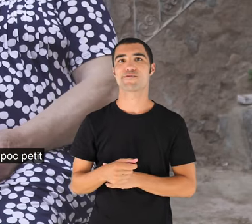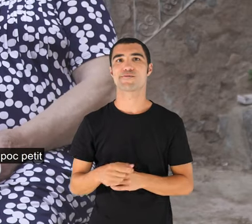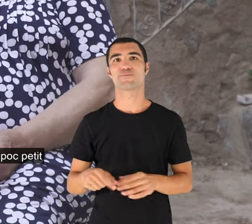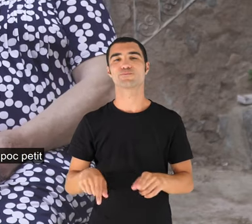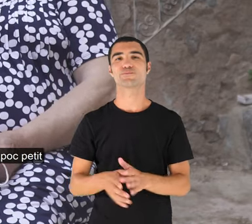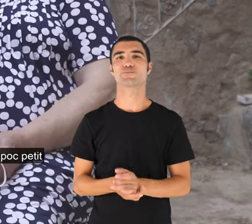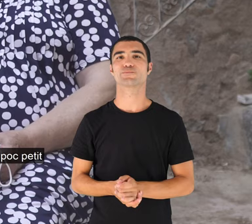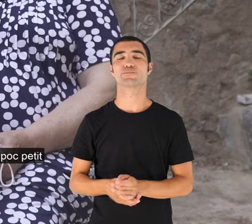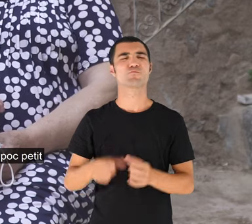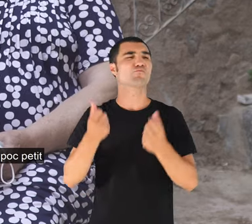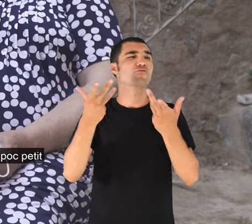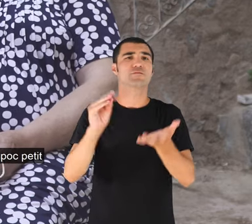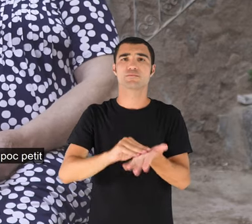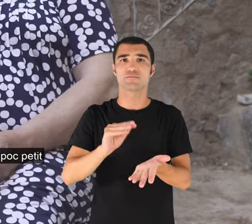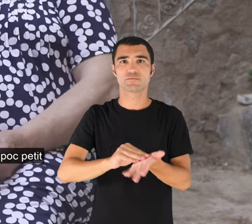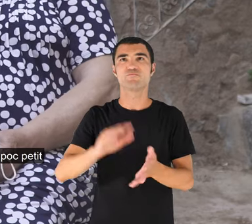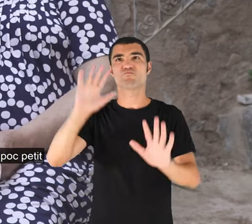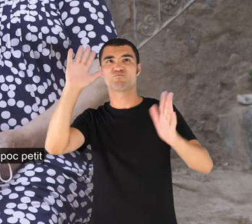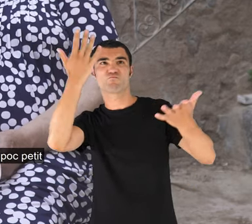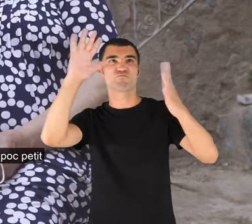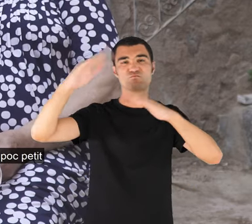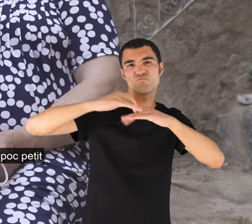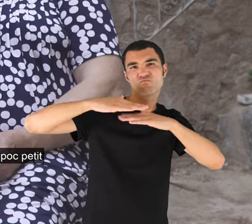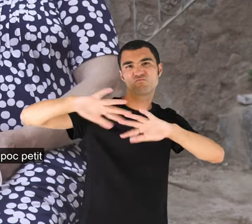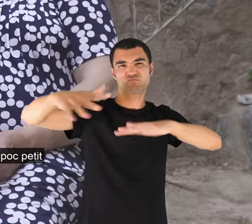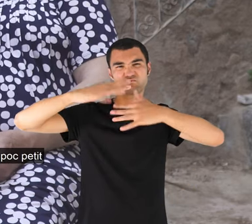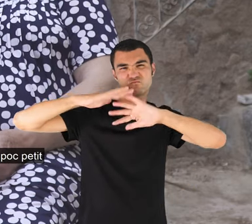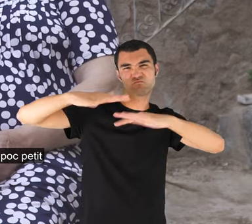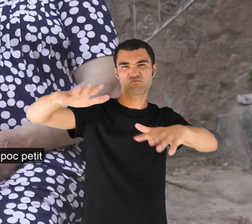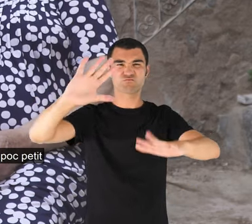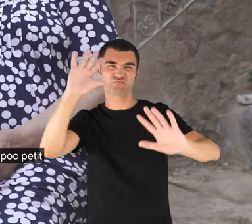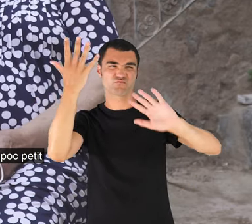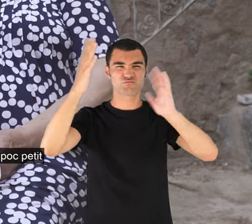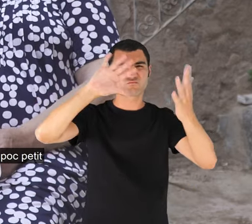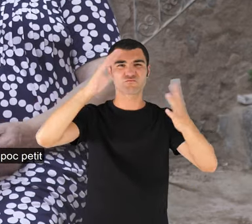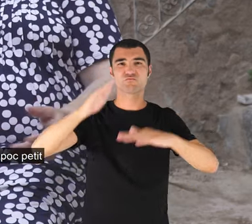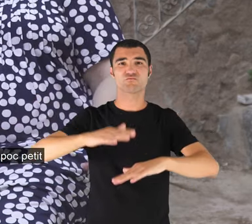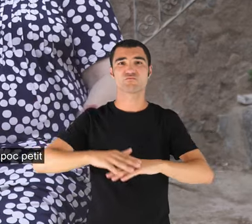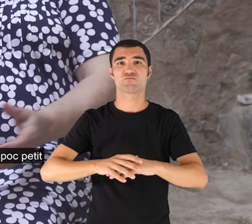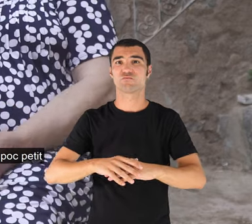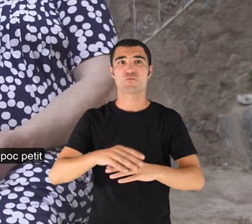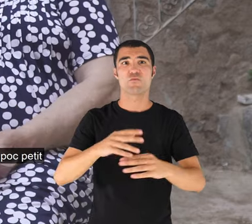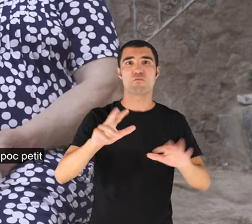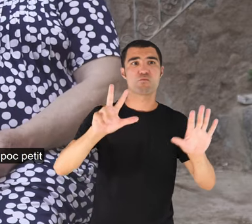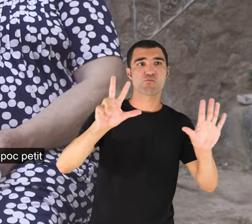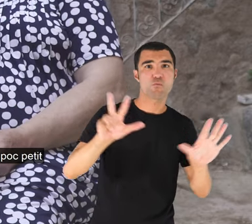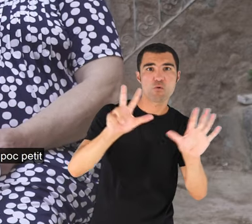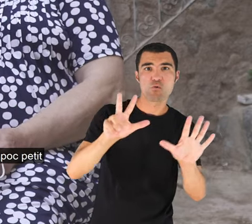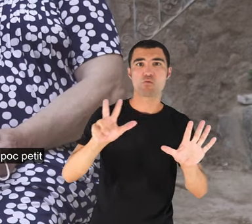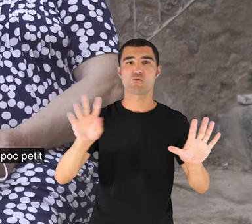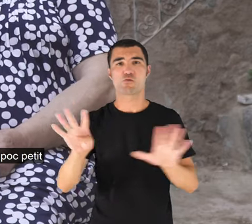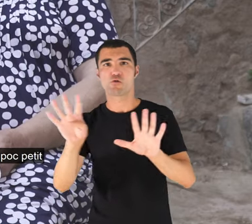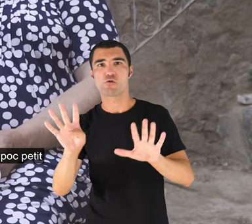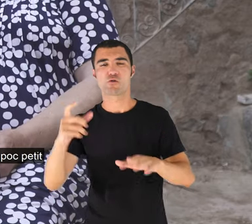vegades feien mal temps a la mà, de vegades feien temporals de 8 i 9 dies. I se'n va, el lleó de mon pare era un poc